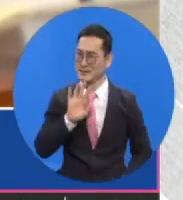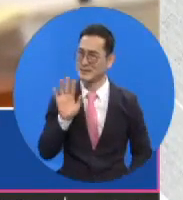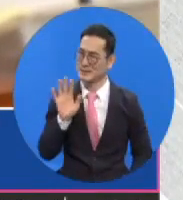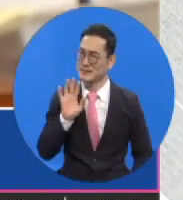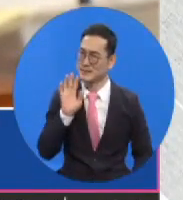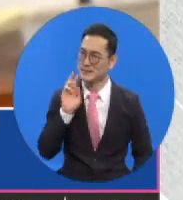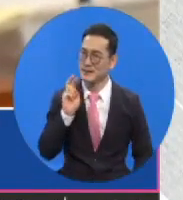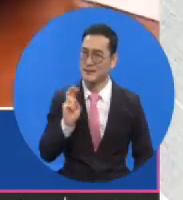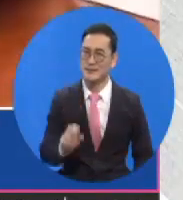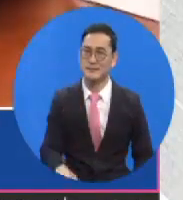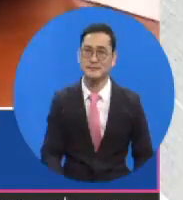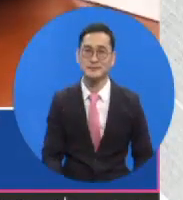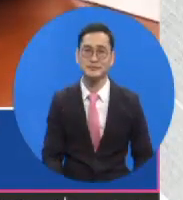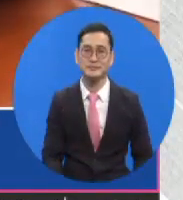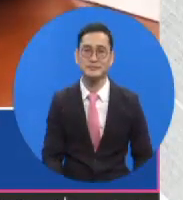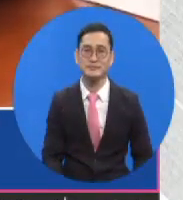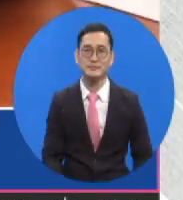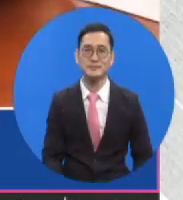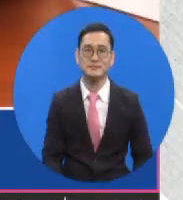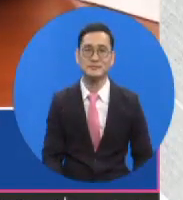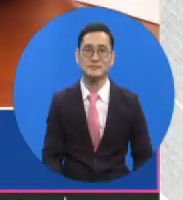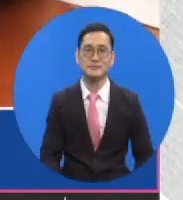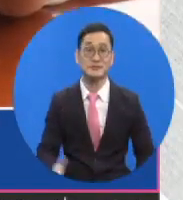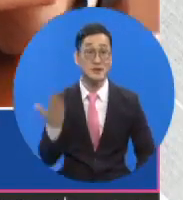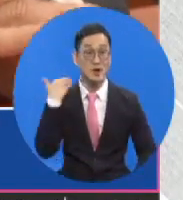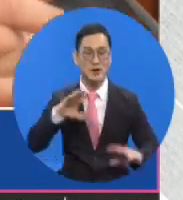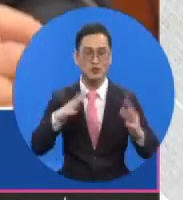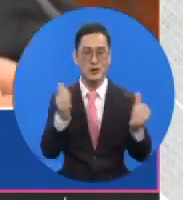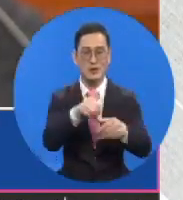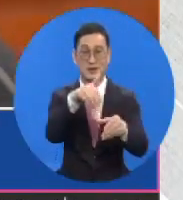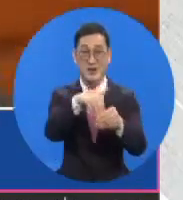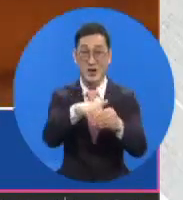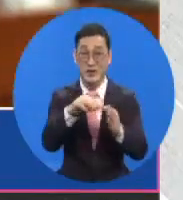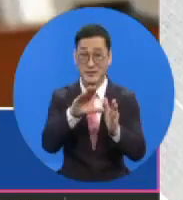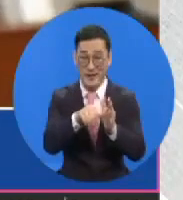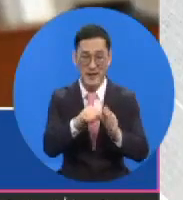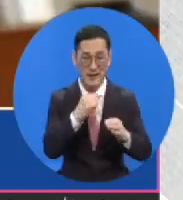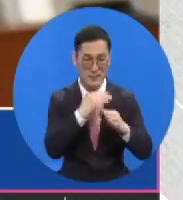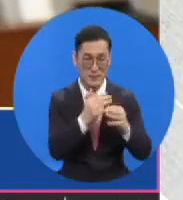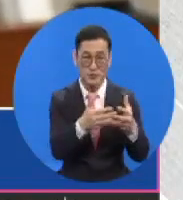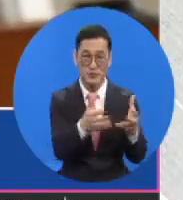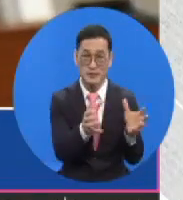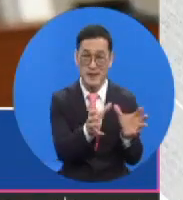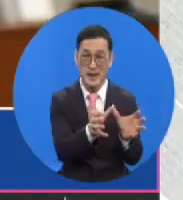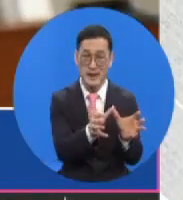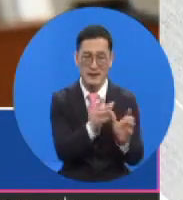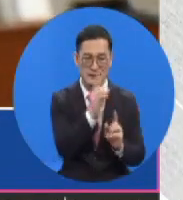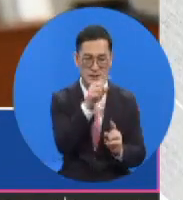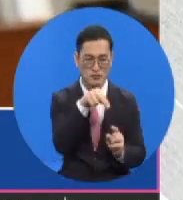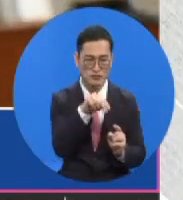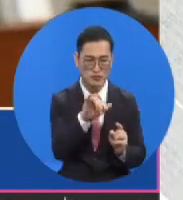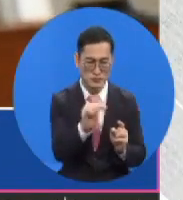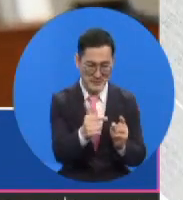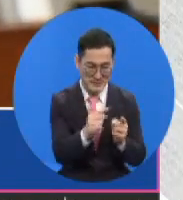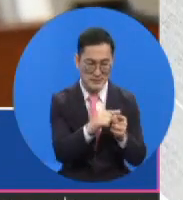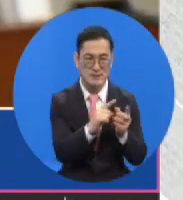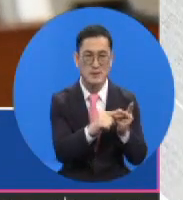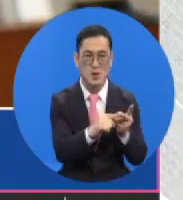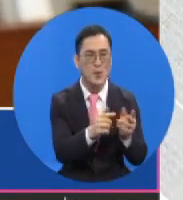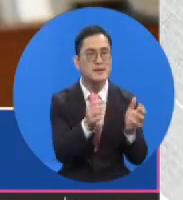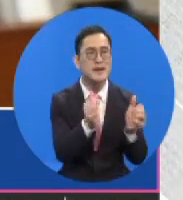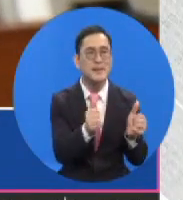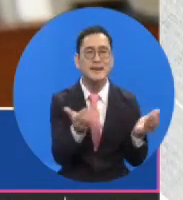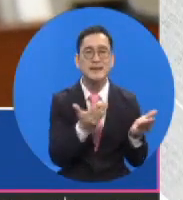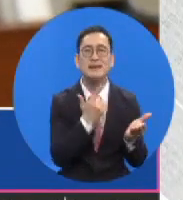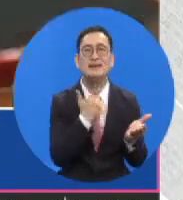들기도 합니다. 네. 저는 지난 총선 과정을 짚어보면 더불어민주당에서 이수진 의원에 비롯 대한민국에서 재판부에